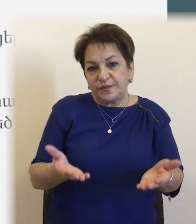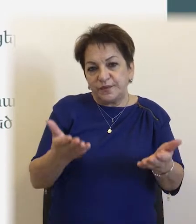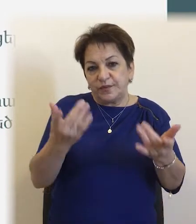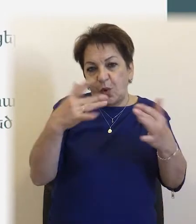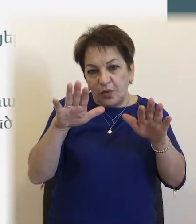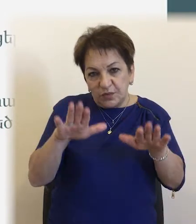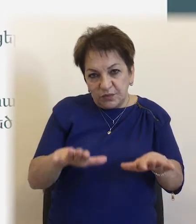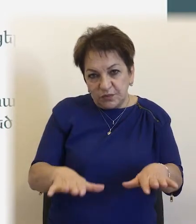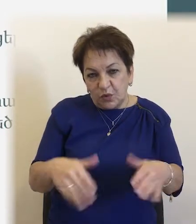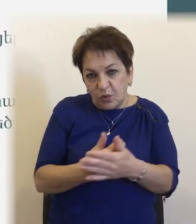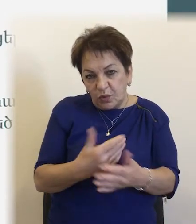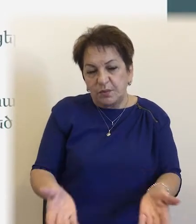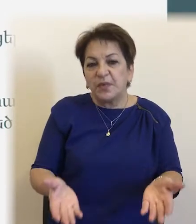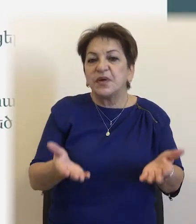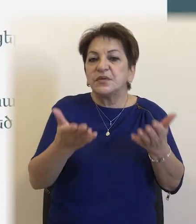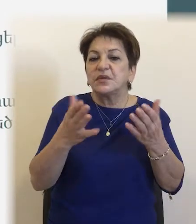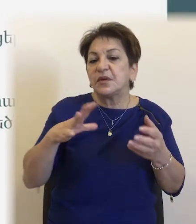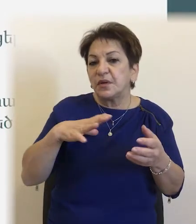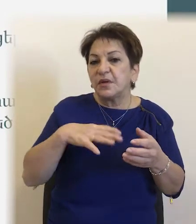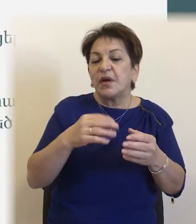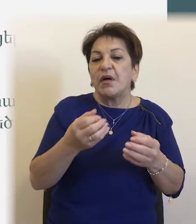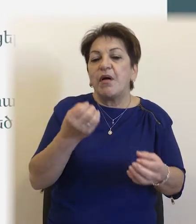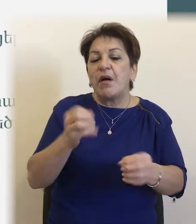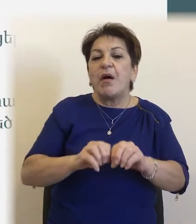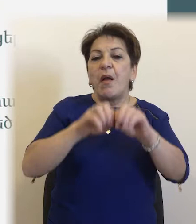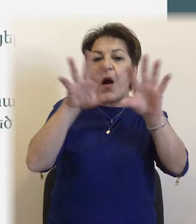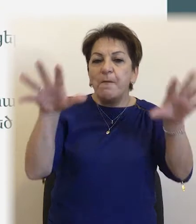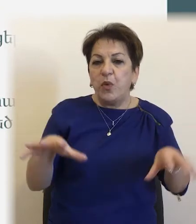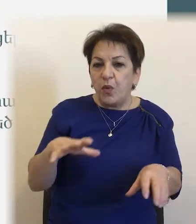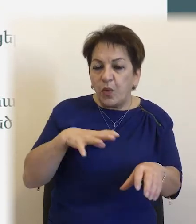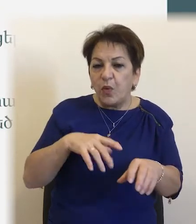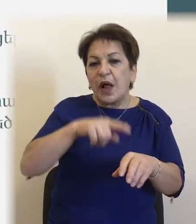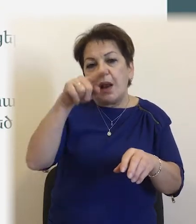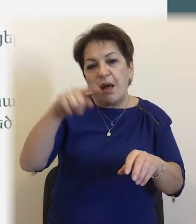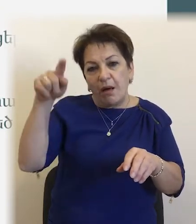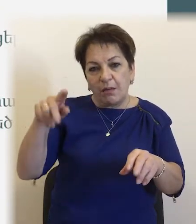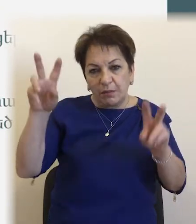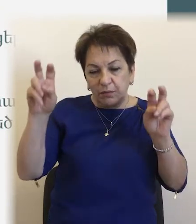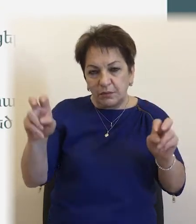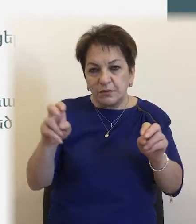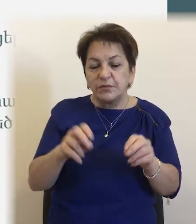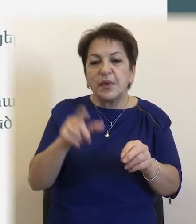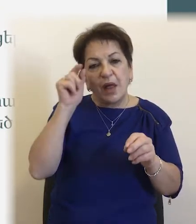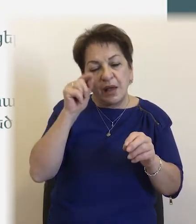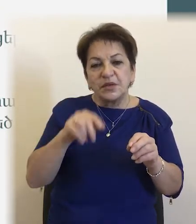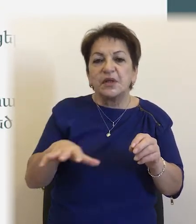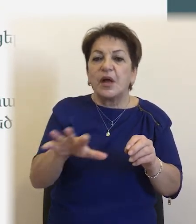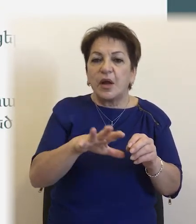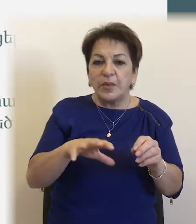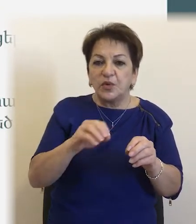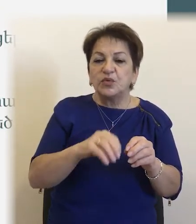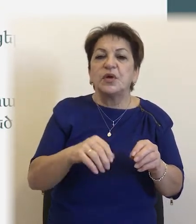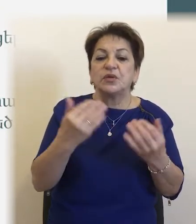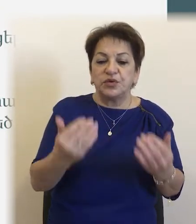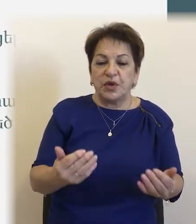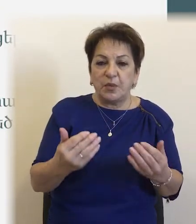է, էլի իչ էլ ու էլի պարձրացել, որ նուղեքցվել է հարաբխականությամբ և լերնակազմությամբ։ Հայաստանի